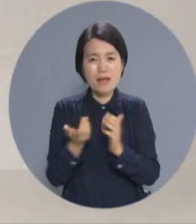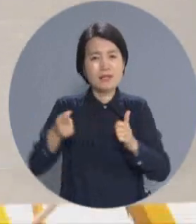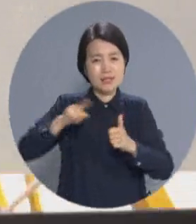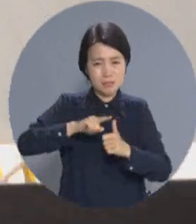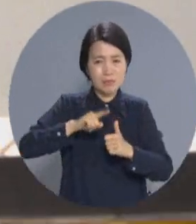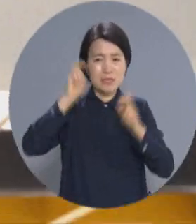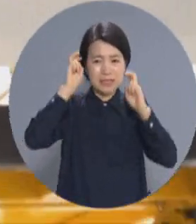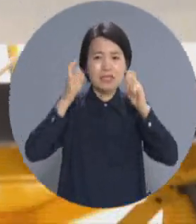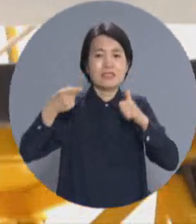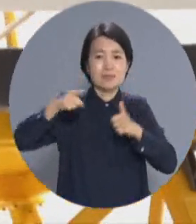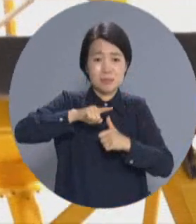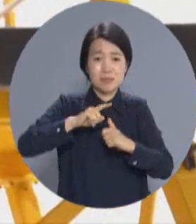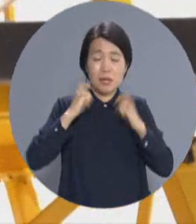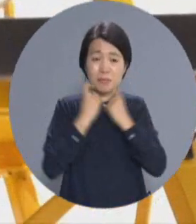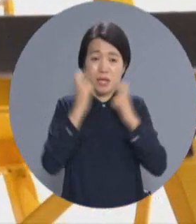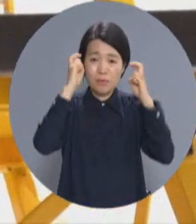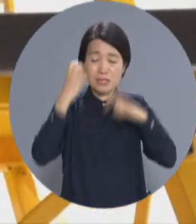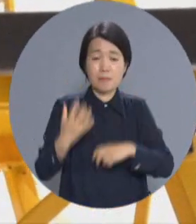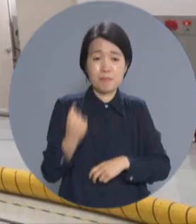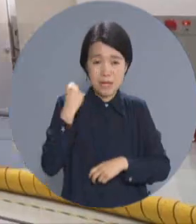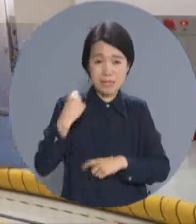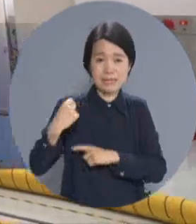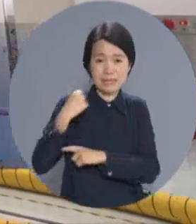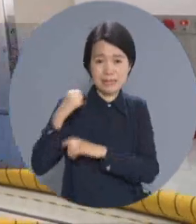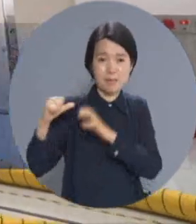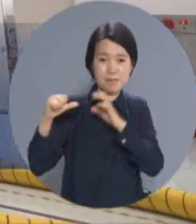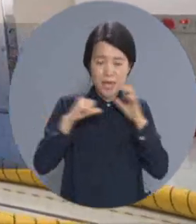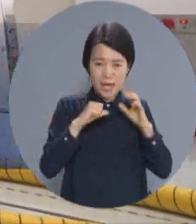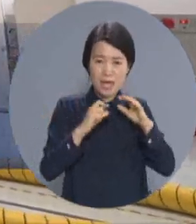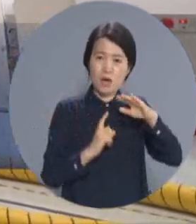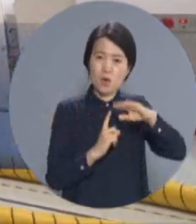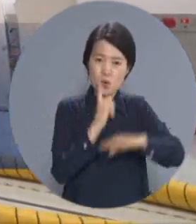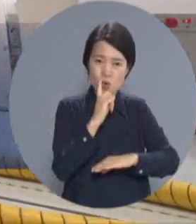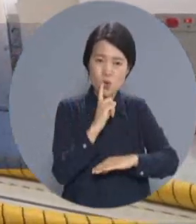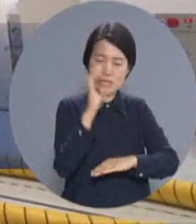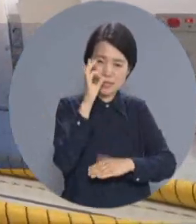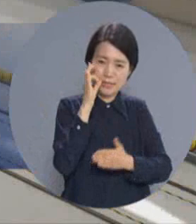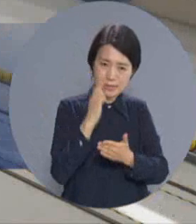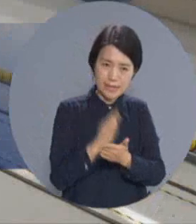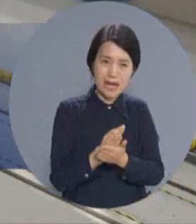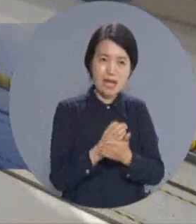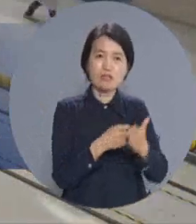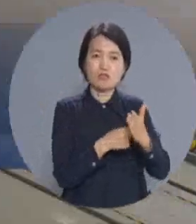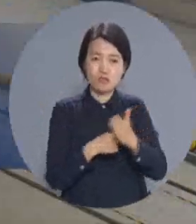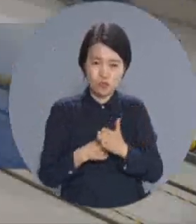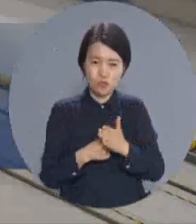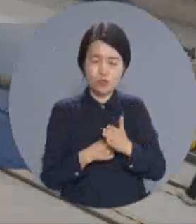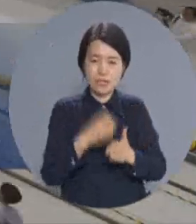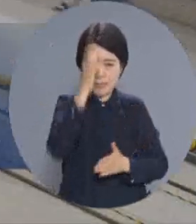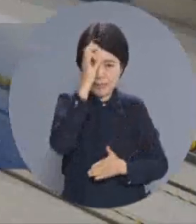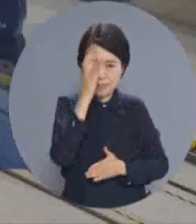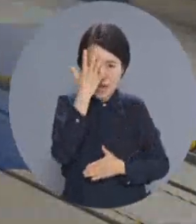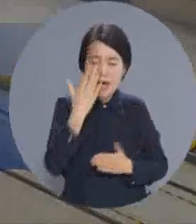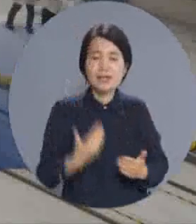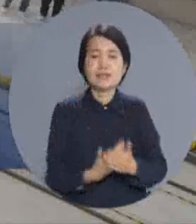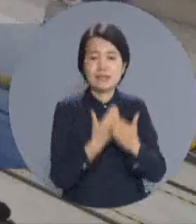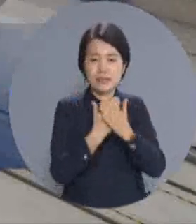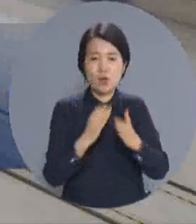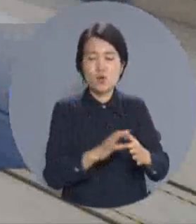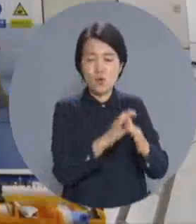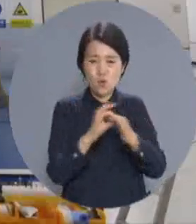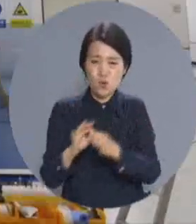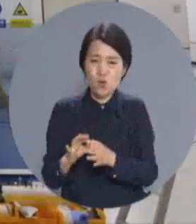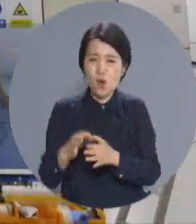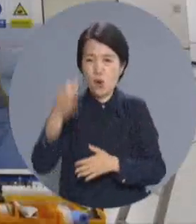됩니다. 민간 기업이 가지고 있는 헤리티지를 활용해서 이 발사체에 대한 단가를 절감하고 그다음에 성능을